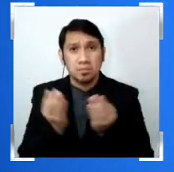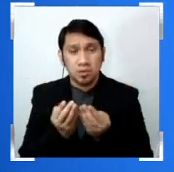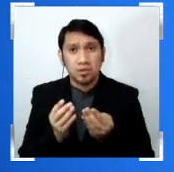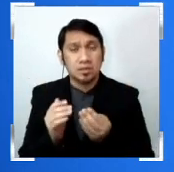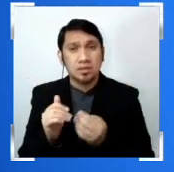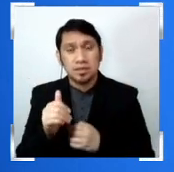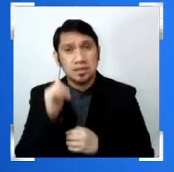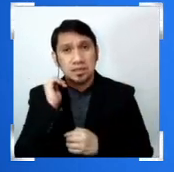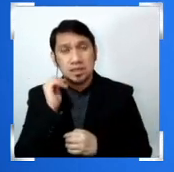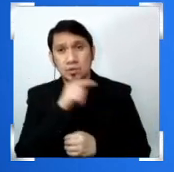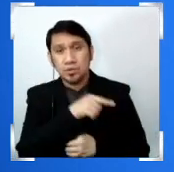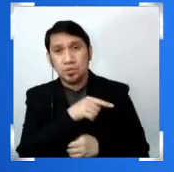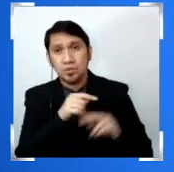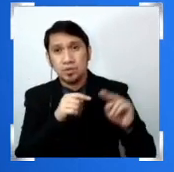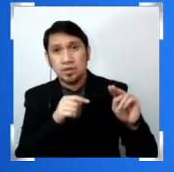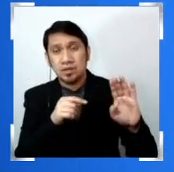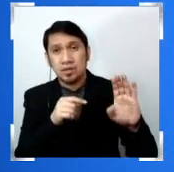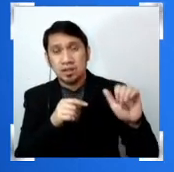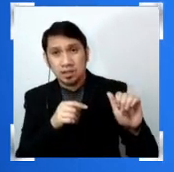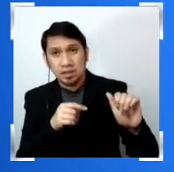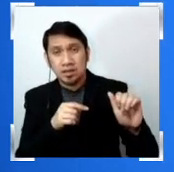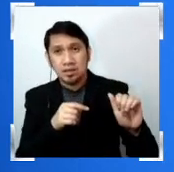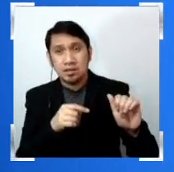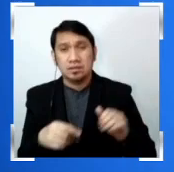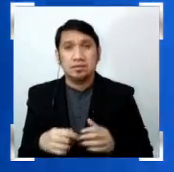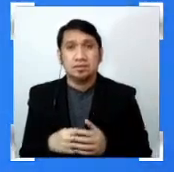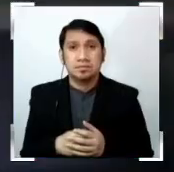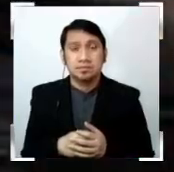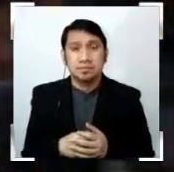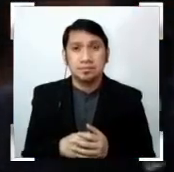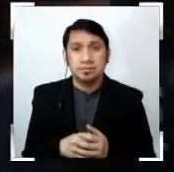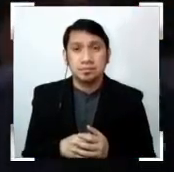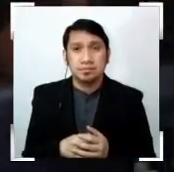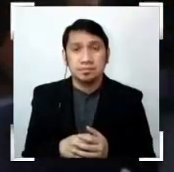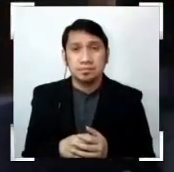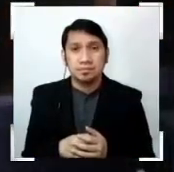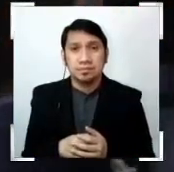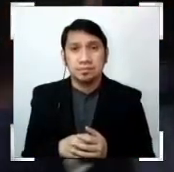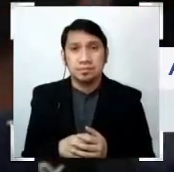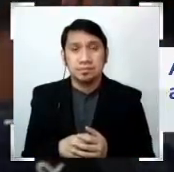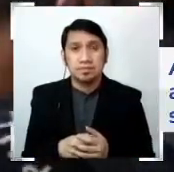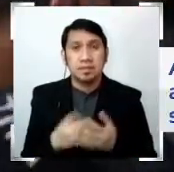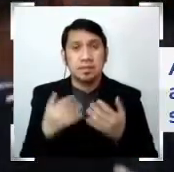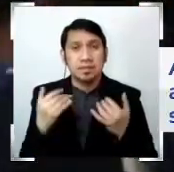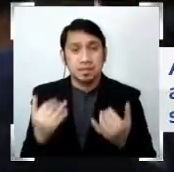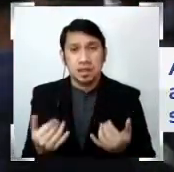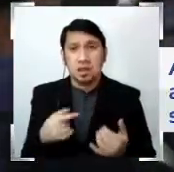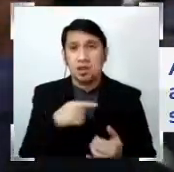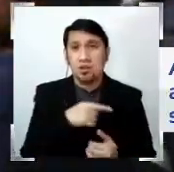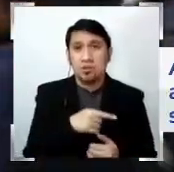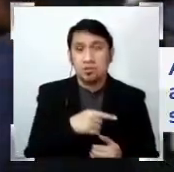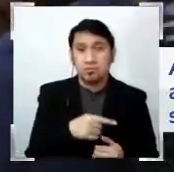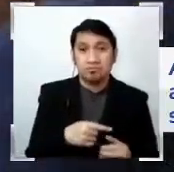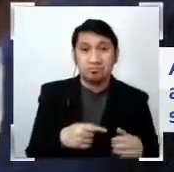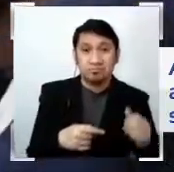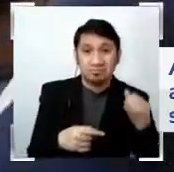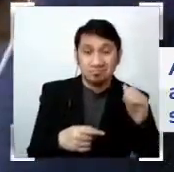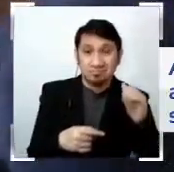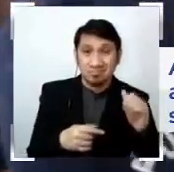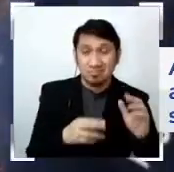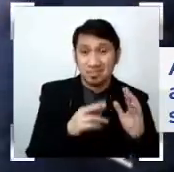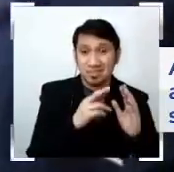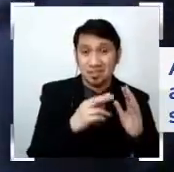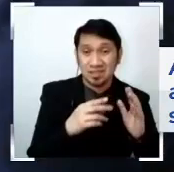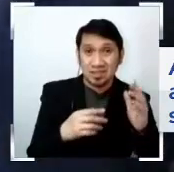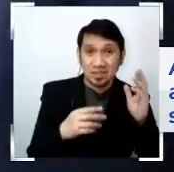reject yung parang endorsement ng Ayabowa. Masama naman ang loob ni Rafael Banaag dahil may mga tauhan daw siyang nasaktan